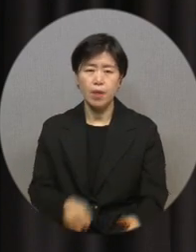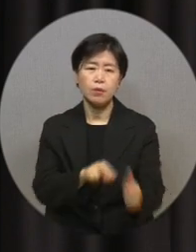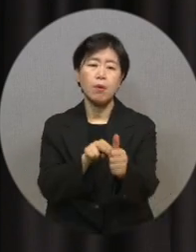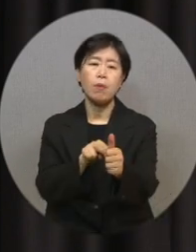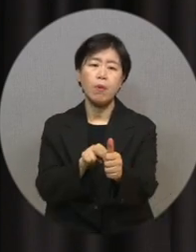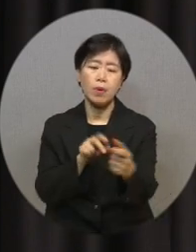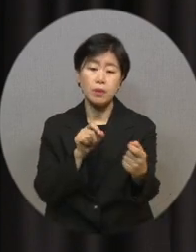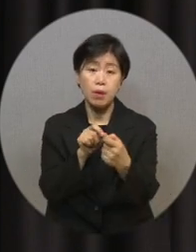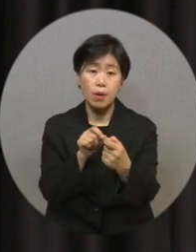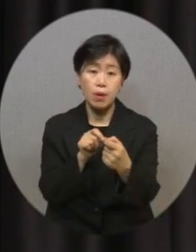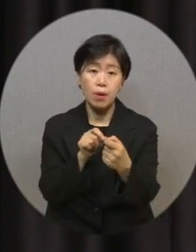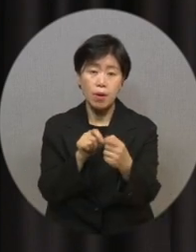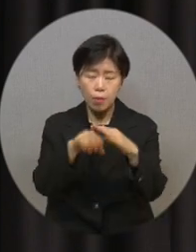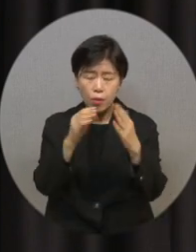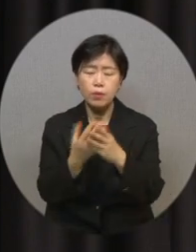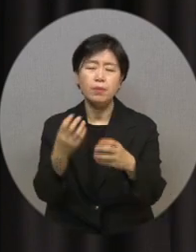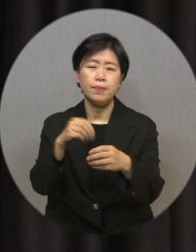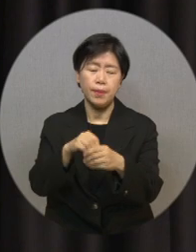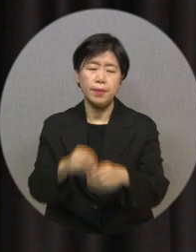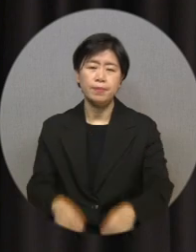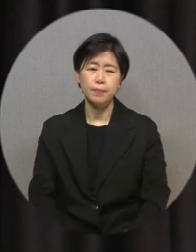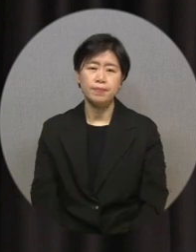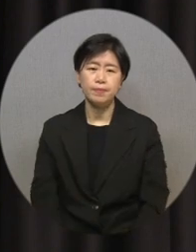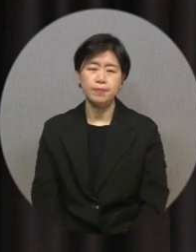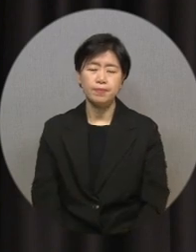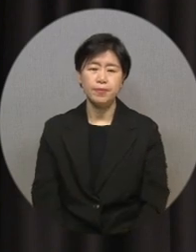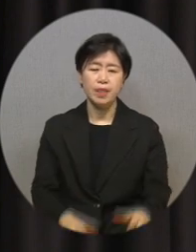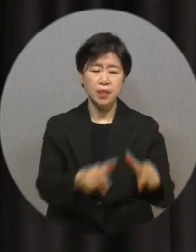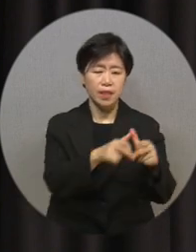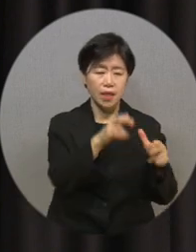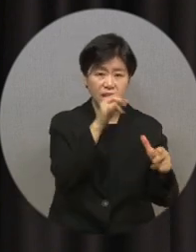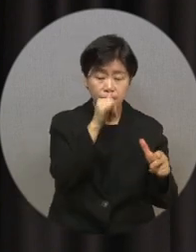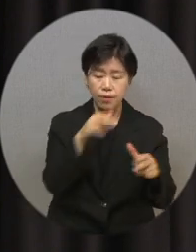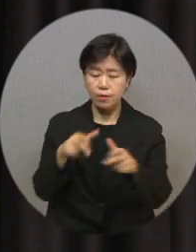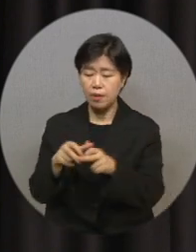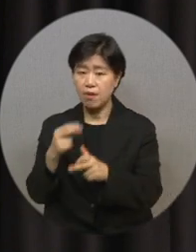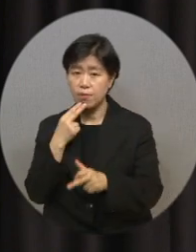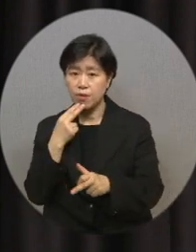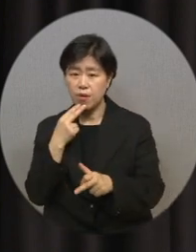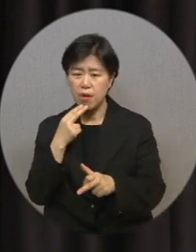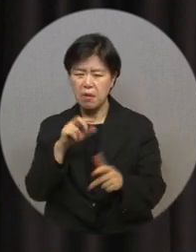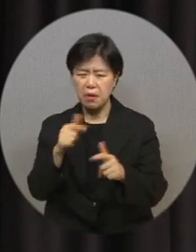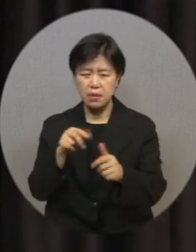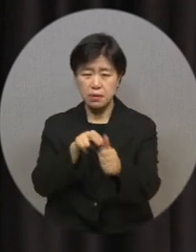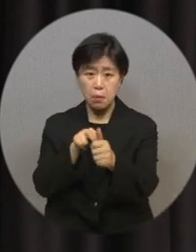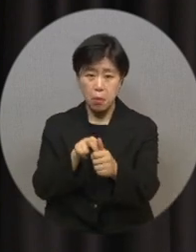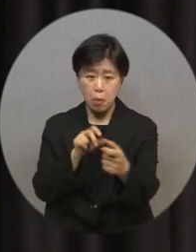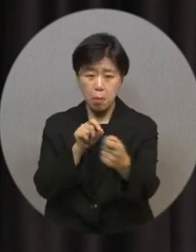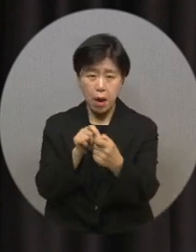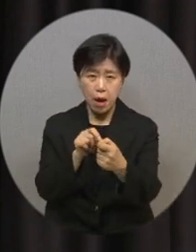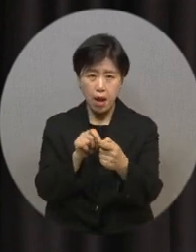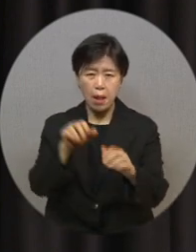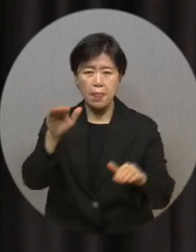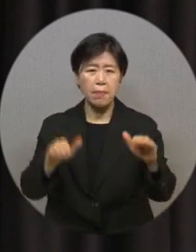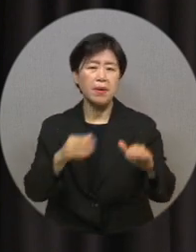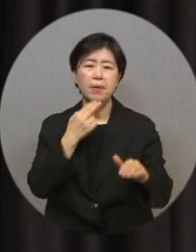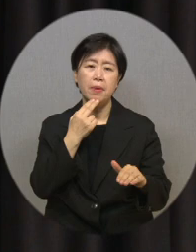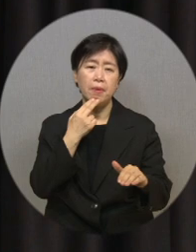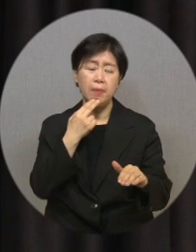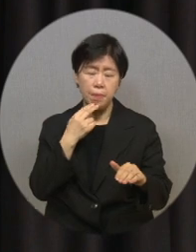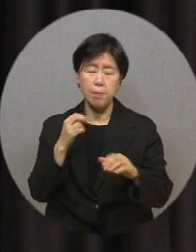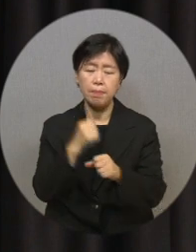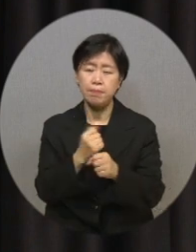것들을 좀 격차를 해소하는게 가장 중요한 중점 중에 하나고요 아까 또 말씀드렸다시피 장애인들이